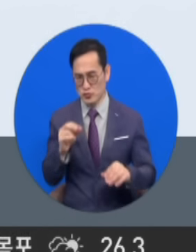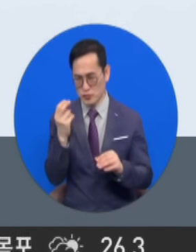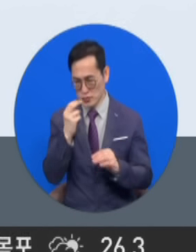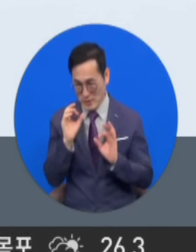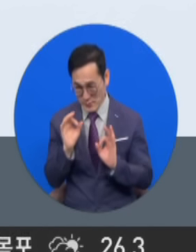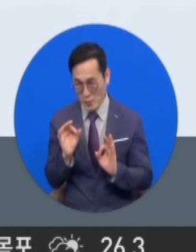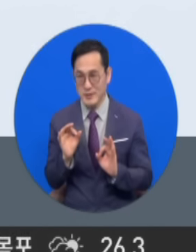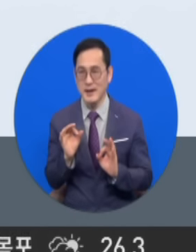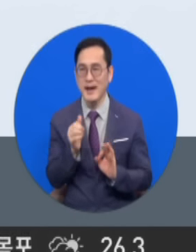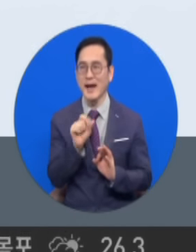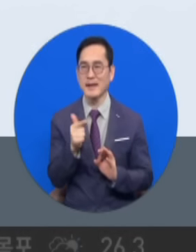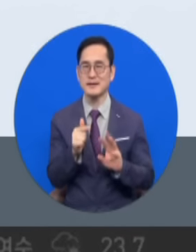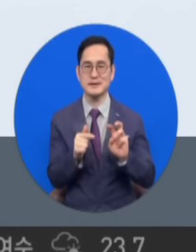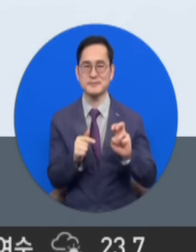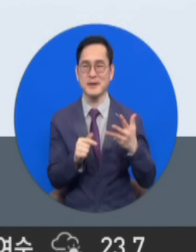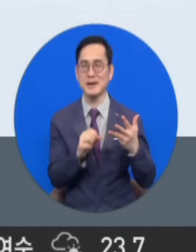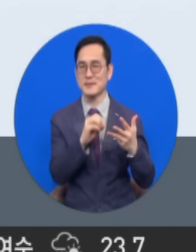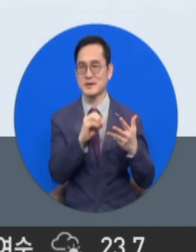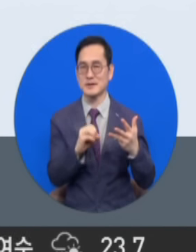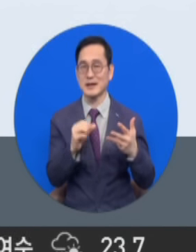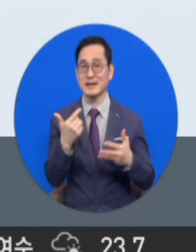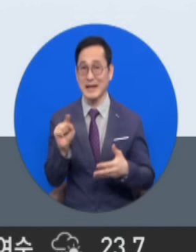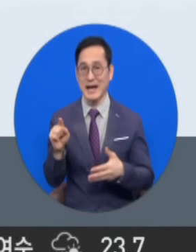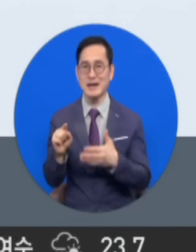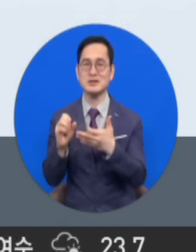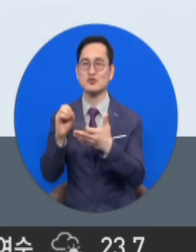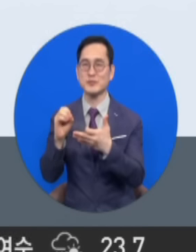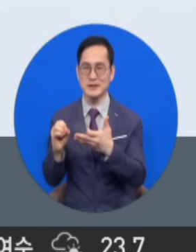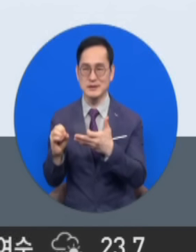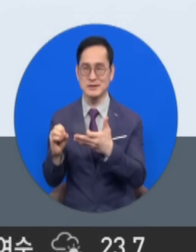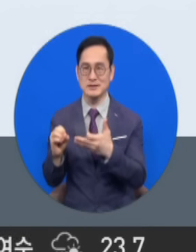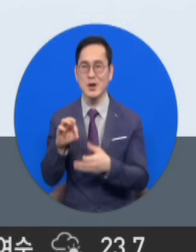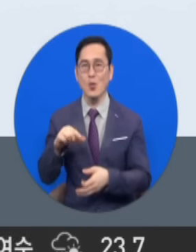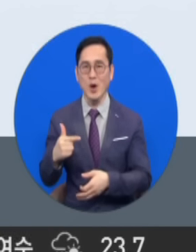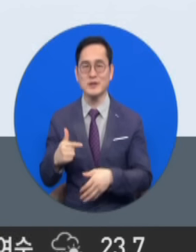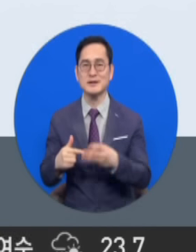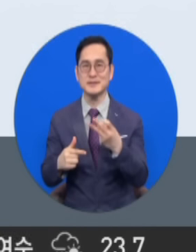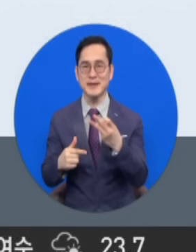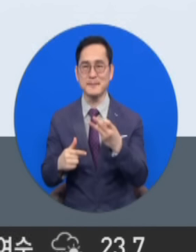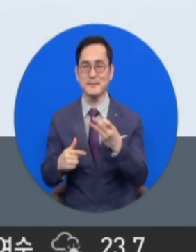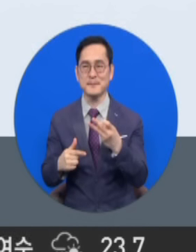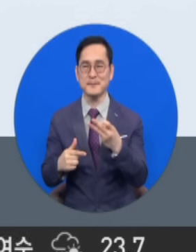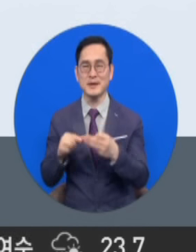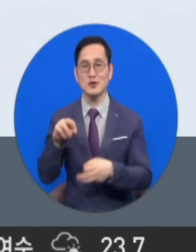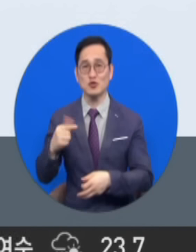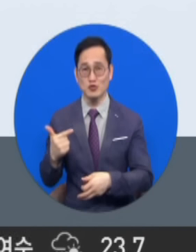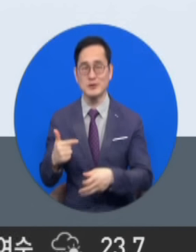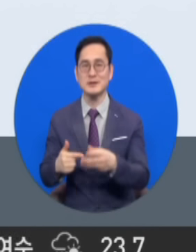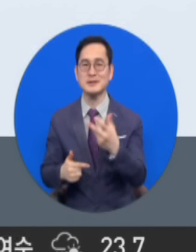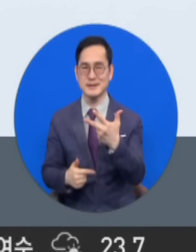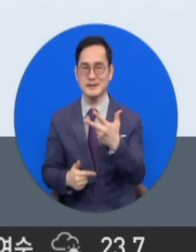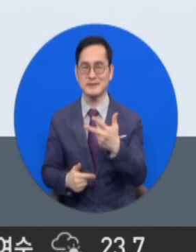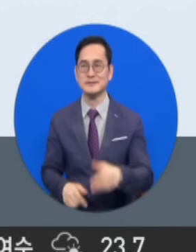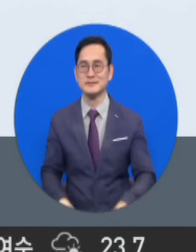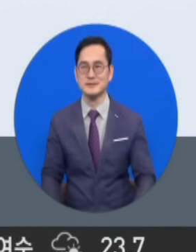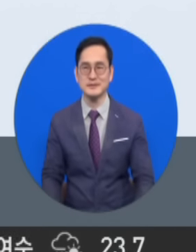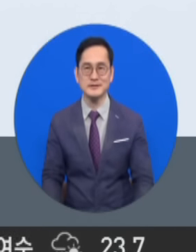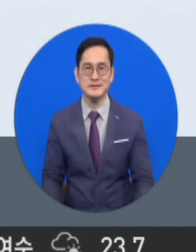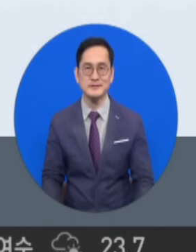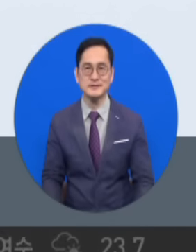원희룡 13%, 윤상현 7%, 의견 유보가 33%의 응답률이 나오고 있습니다.